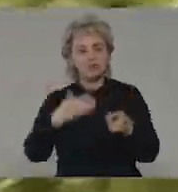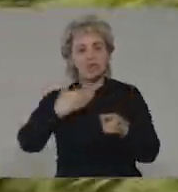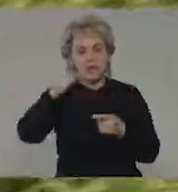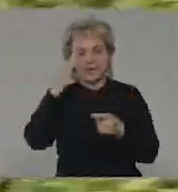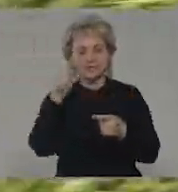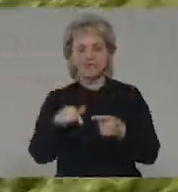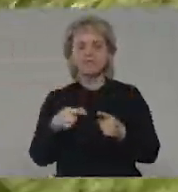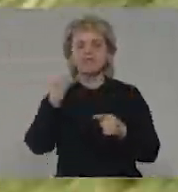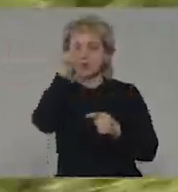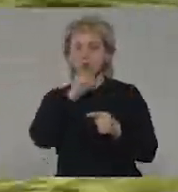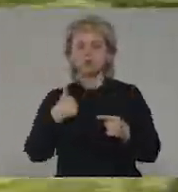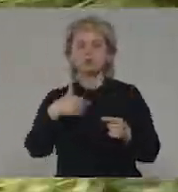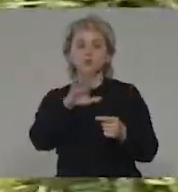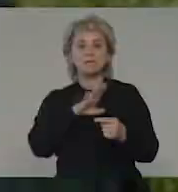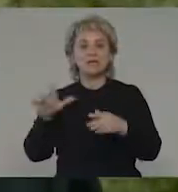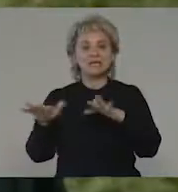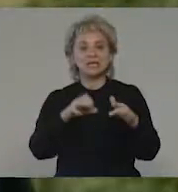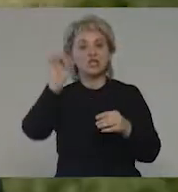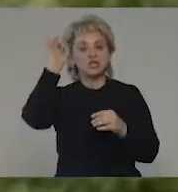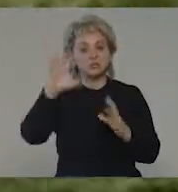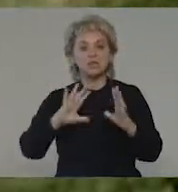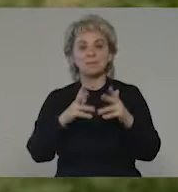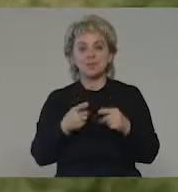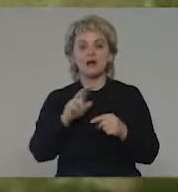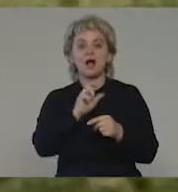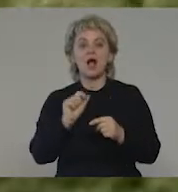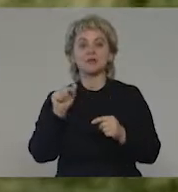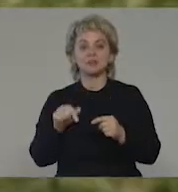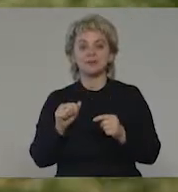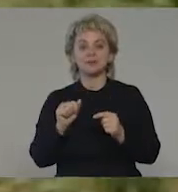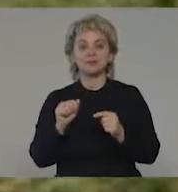лета. В этом году мы были задействованы на чемпионате мира, как бы,